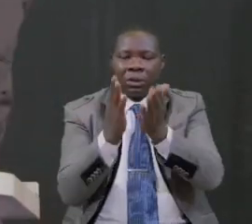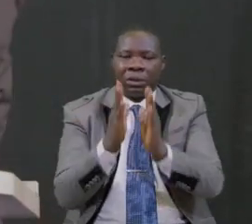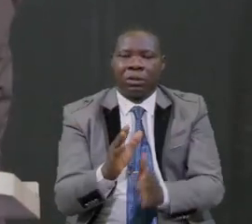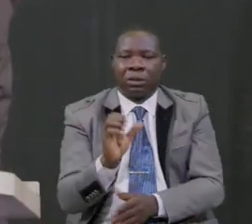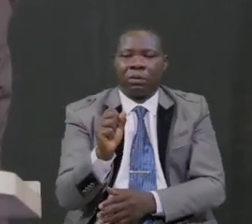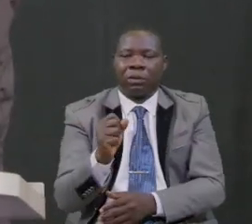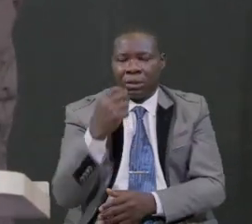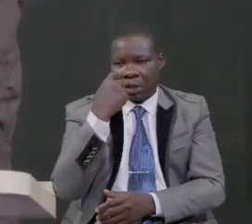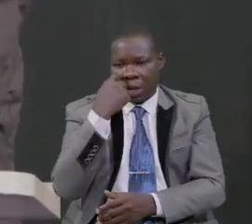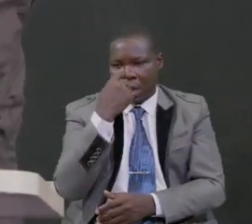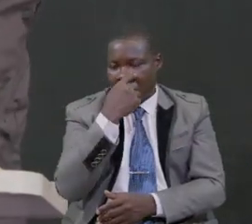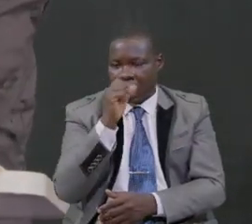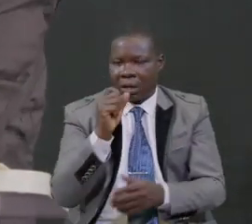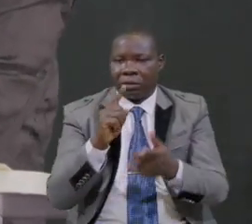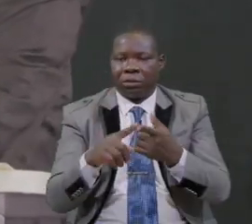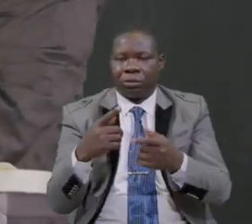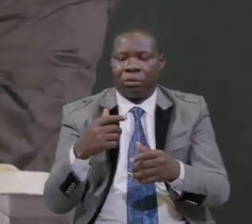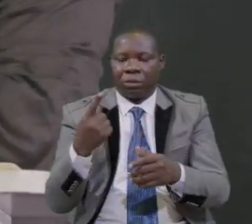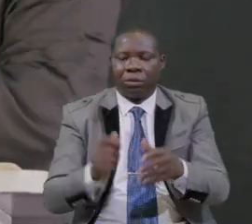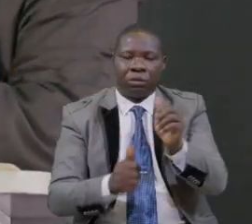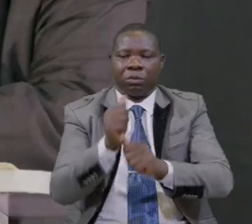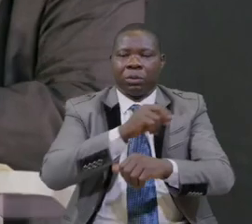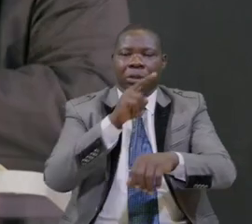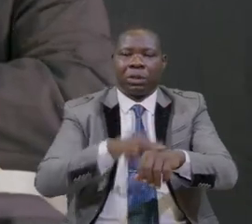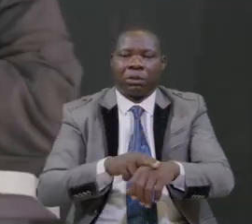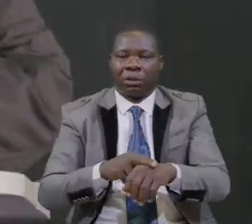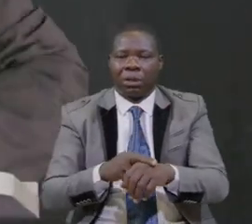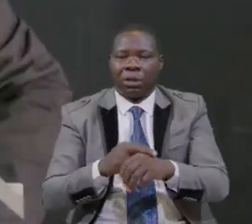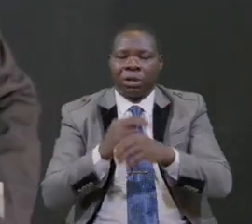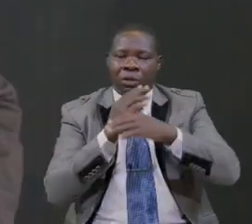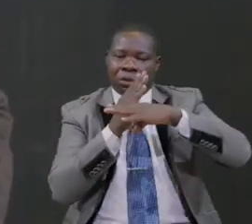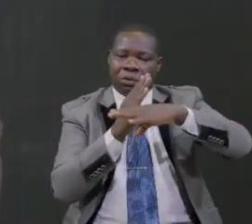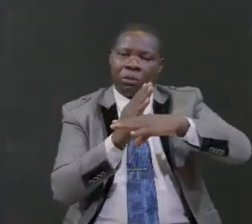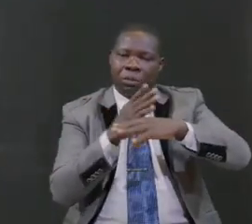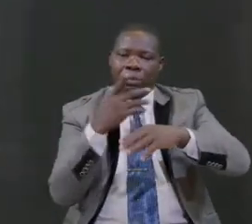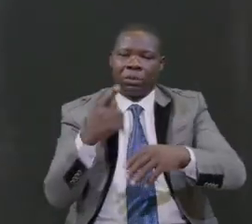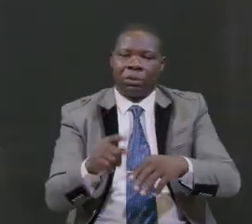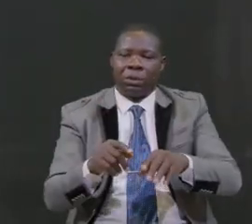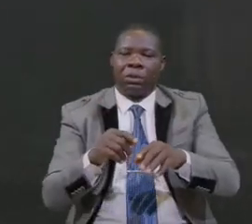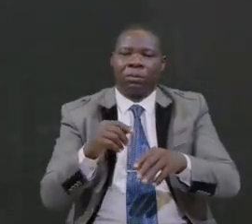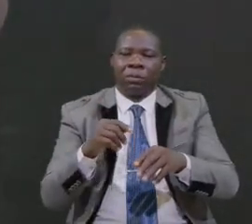surnaturel, obstrue les yeux des étrangers au moi.